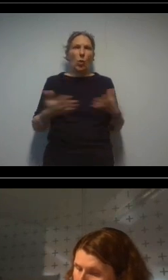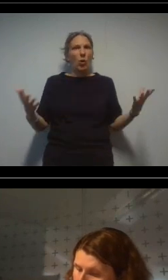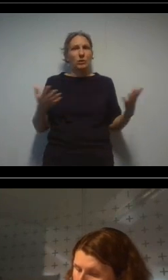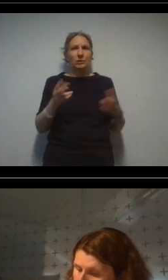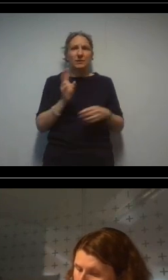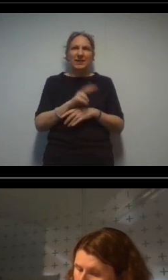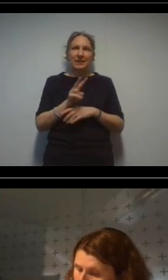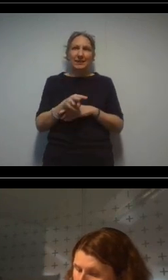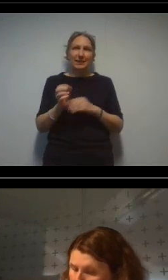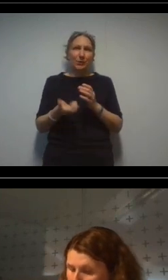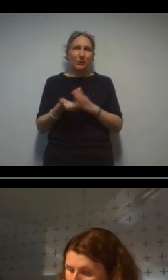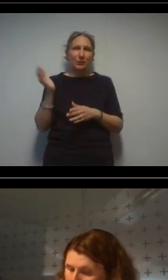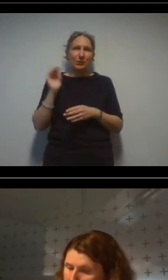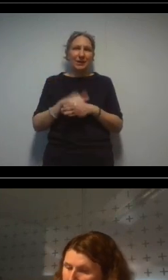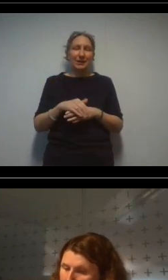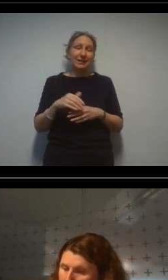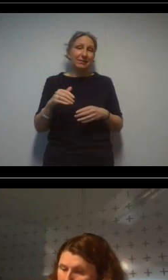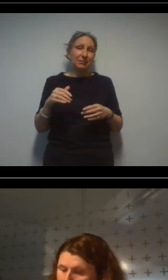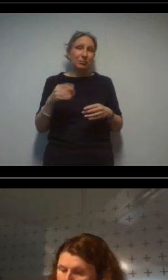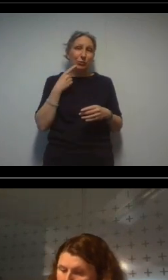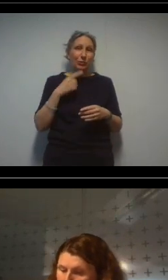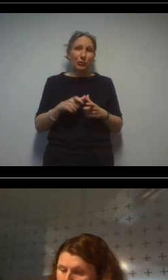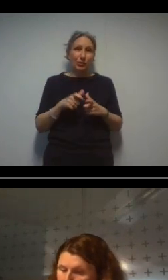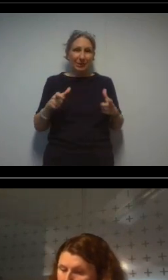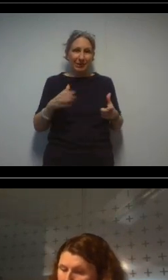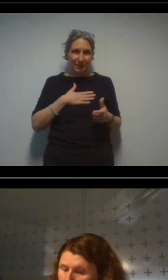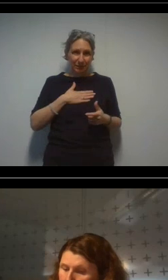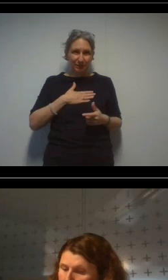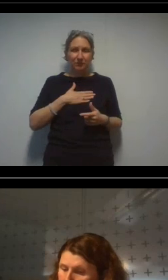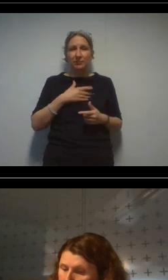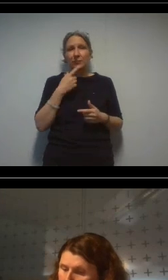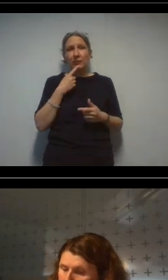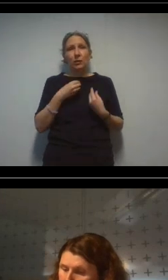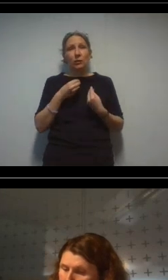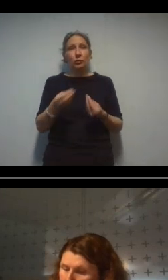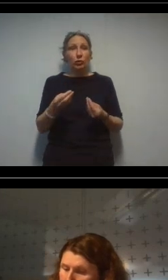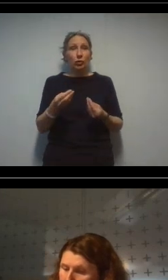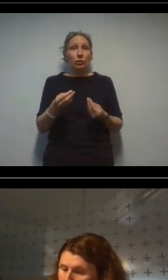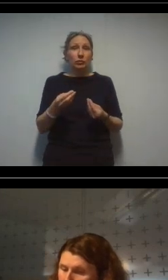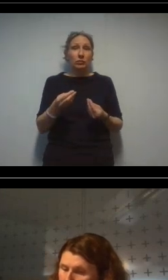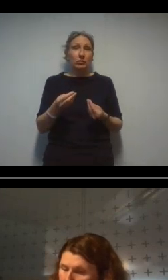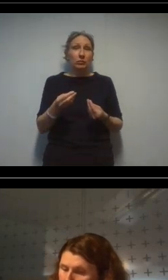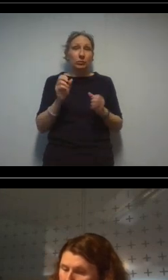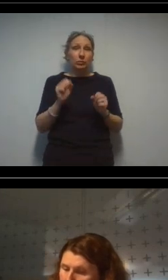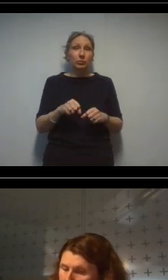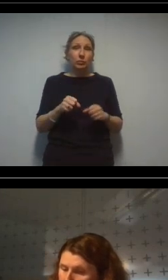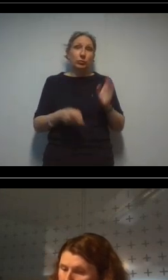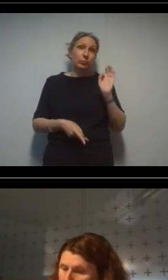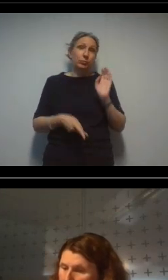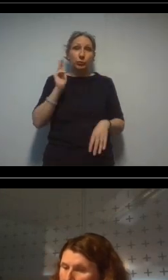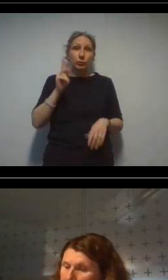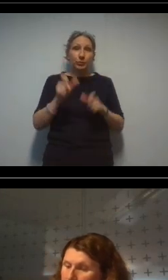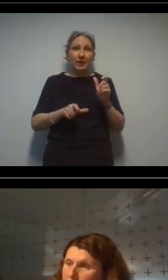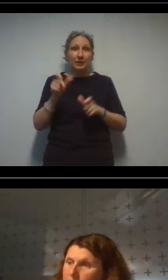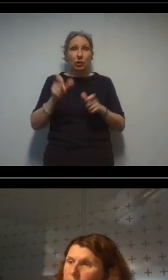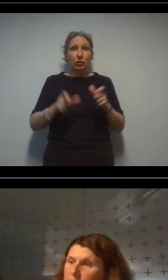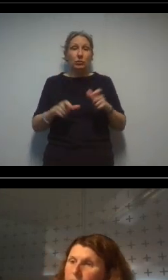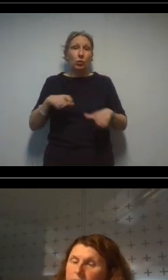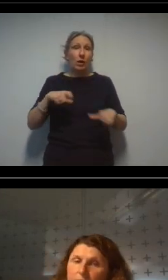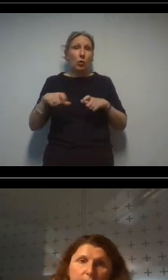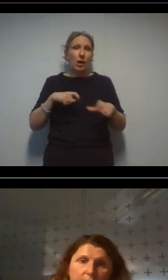d'entreprise. Mais nous, ça nous a permis de faire intervenir deux fois plus de collaborateurs, comme c'est quand même toute la